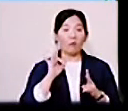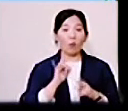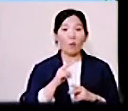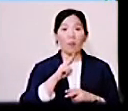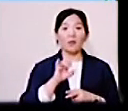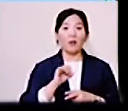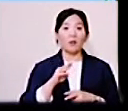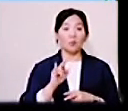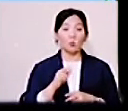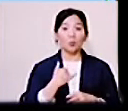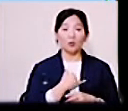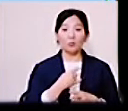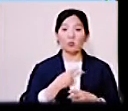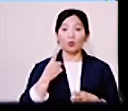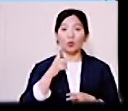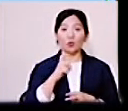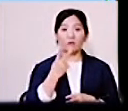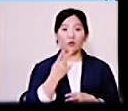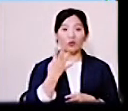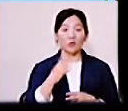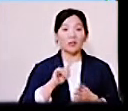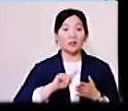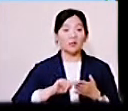нас получилось